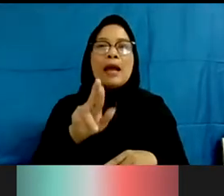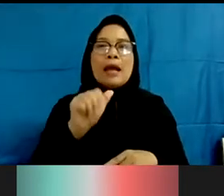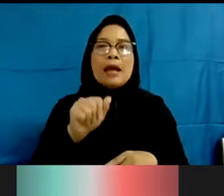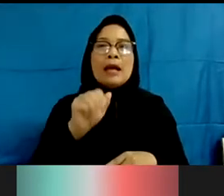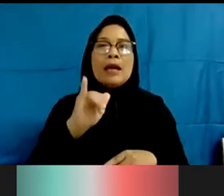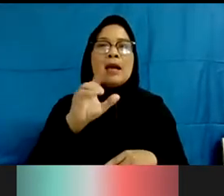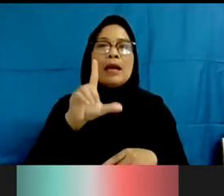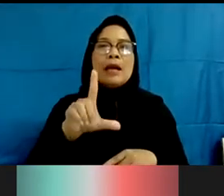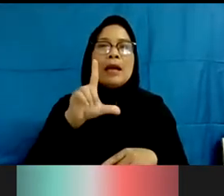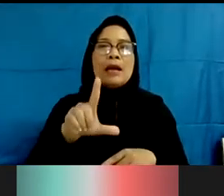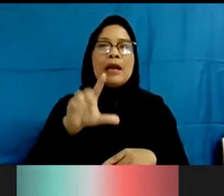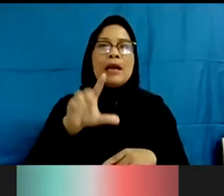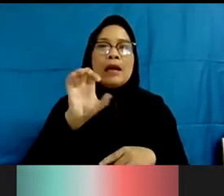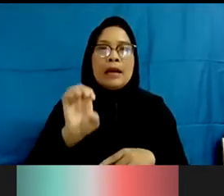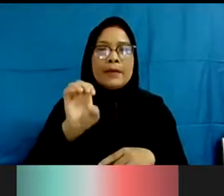BRAILLE.